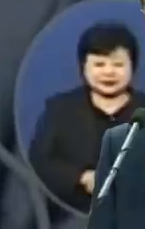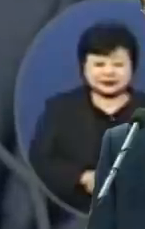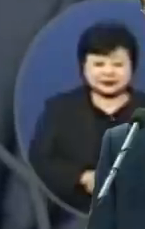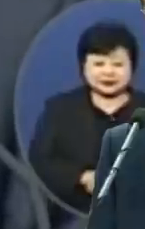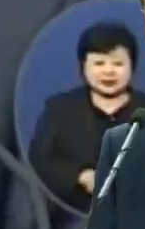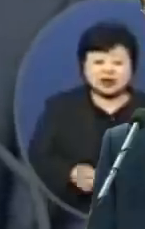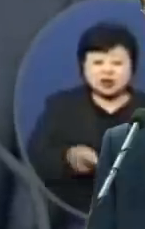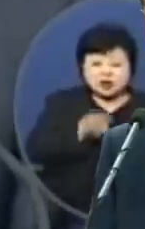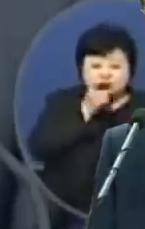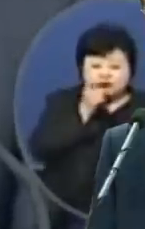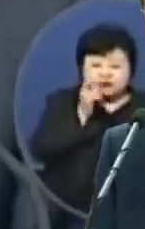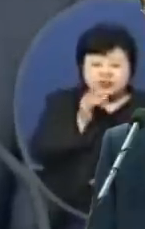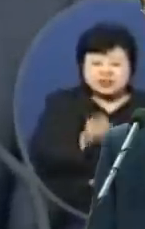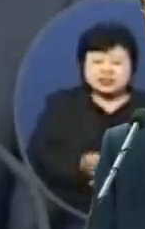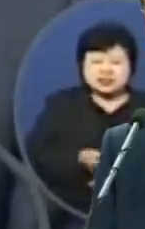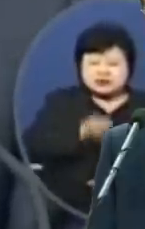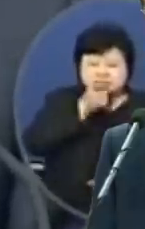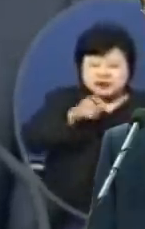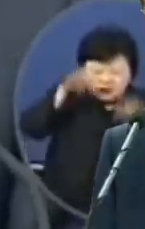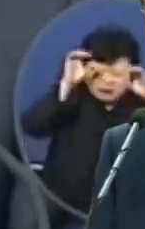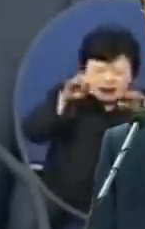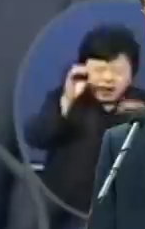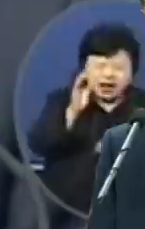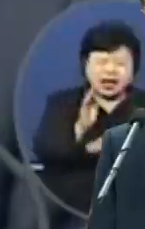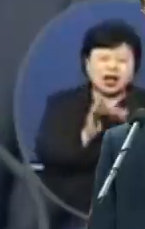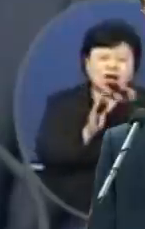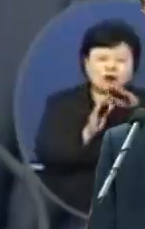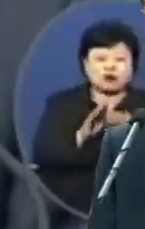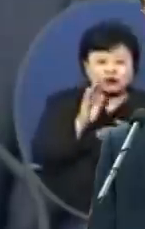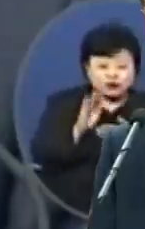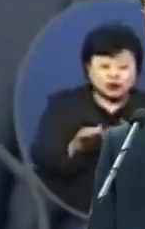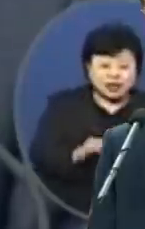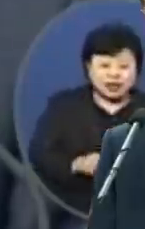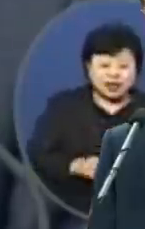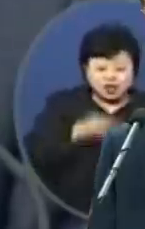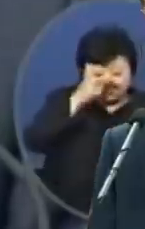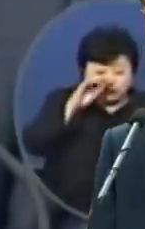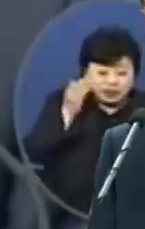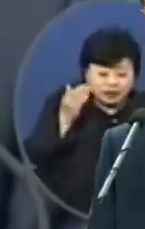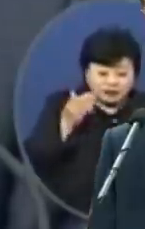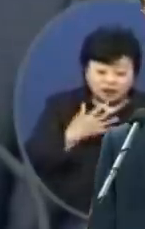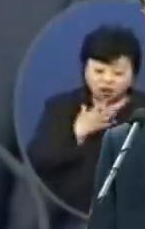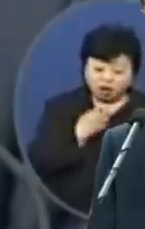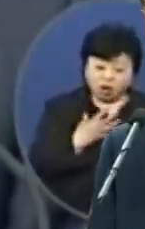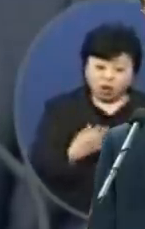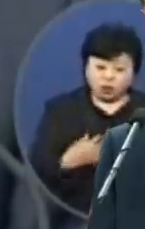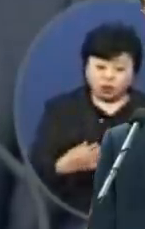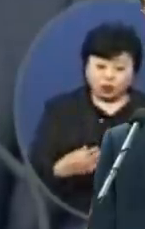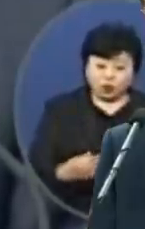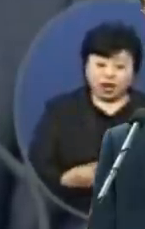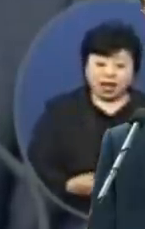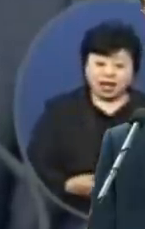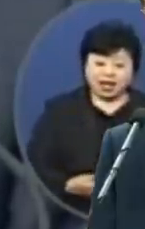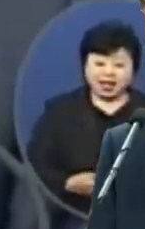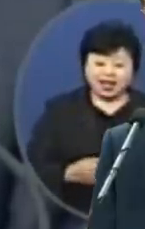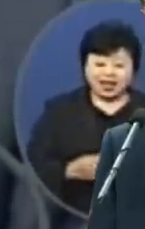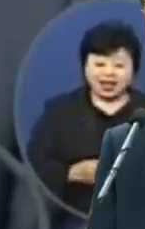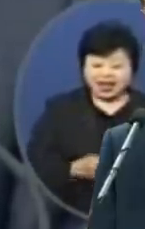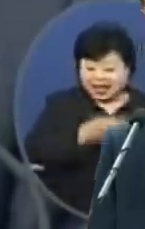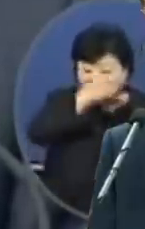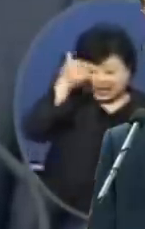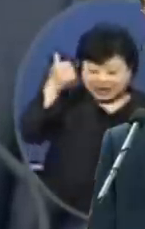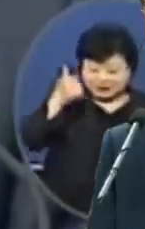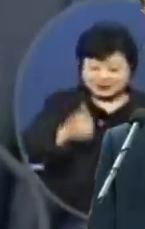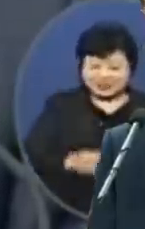홍수 이후에 비로소 발효가 됐어요. 그것도 모르고 노아가 포도 농사를 지어가지고서 포도즙을